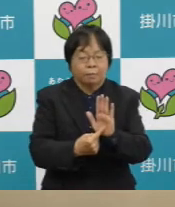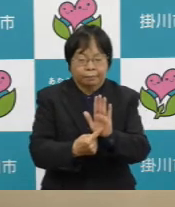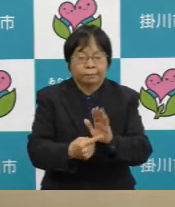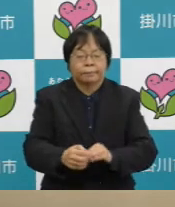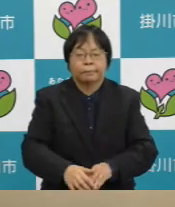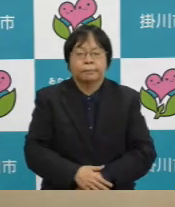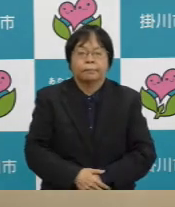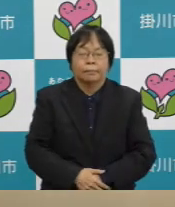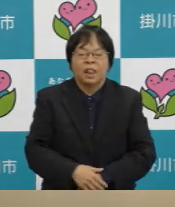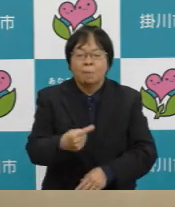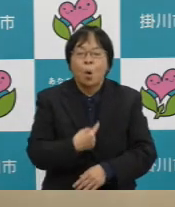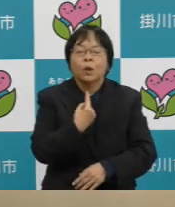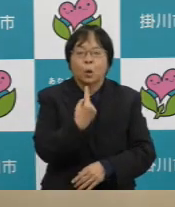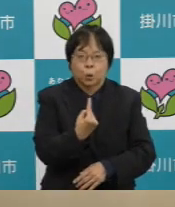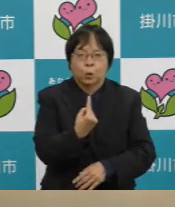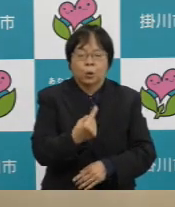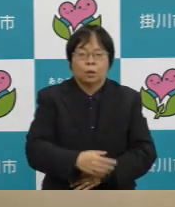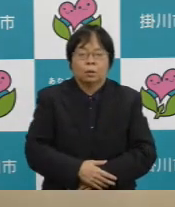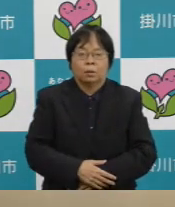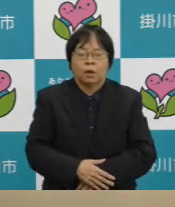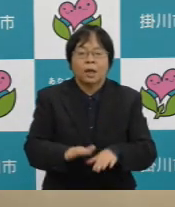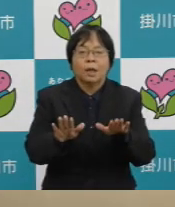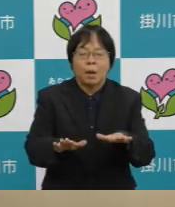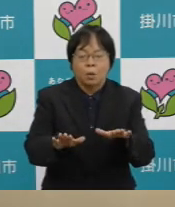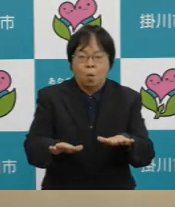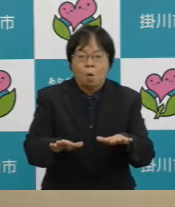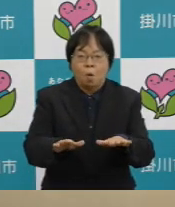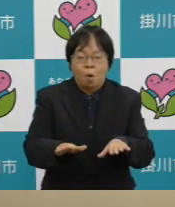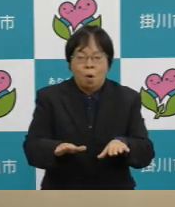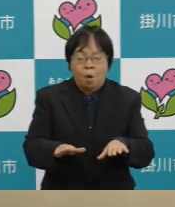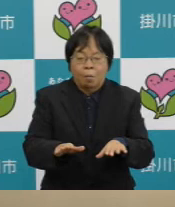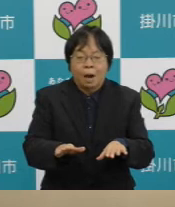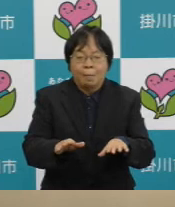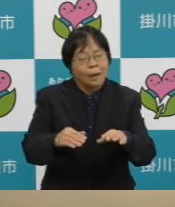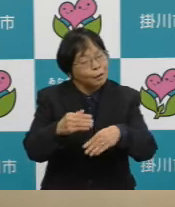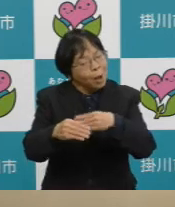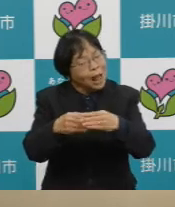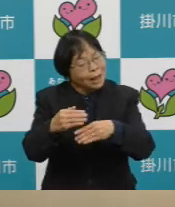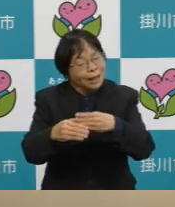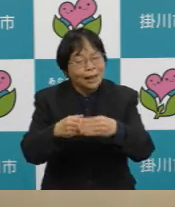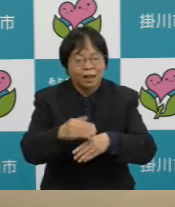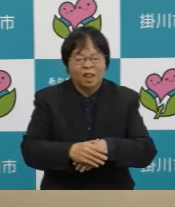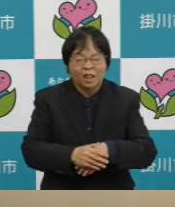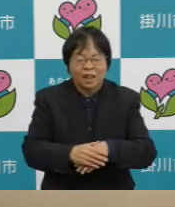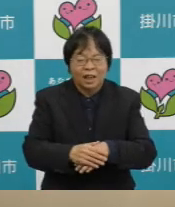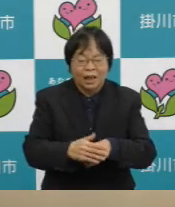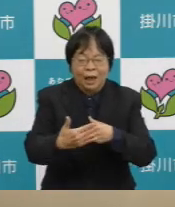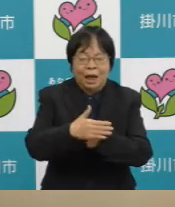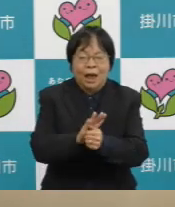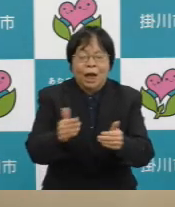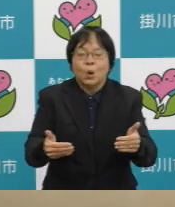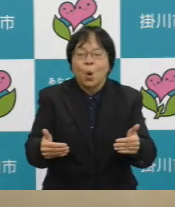もう一つは、今の少し話題になっていますが、まあ、共同農地の推進条例